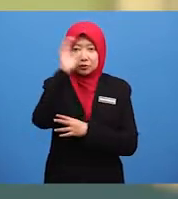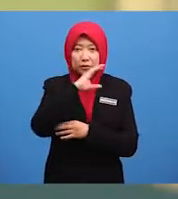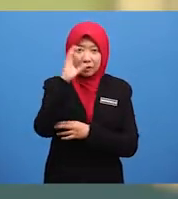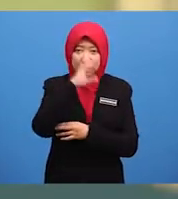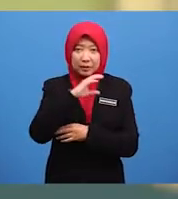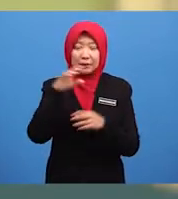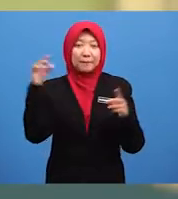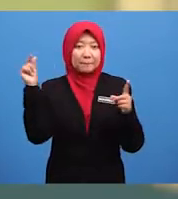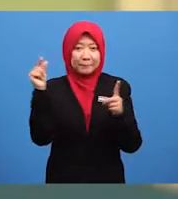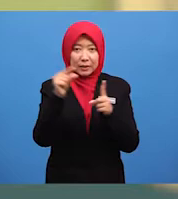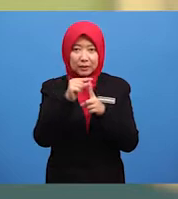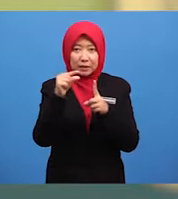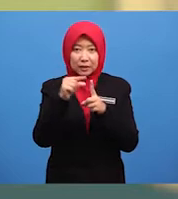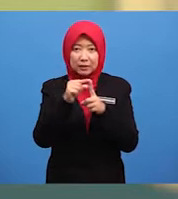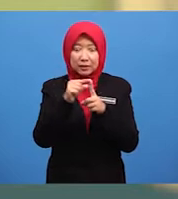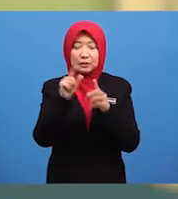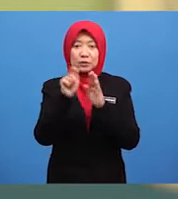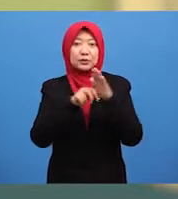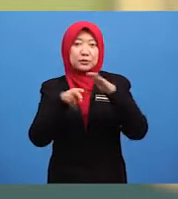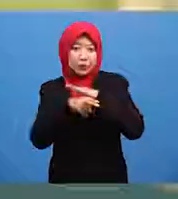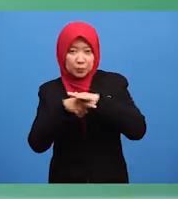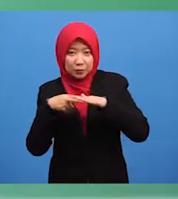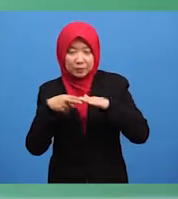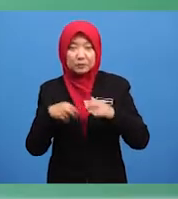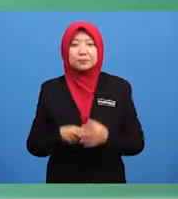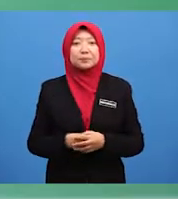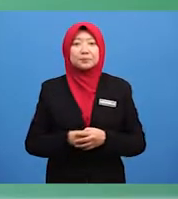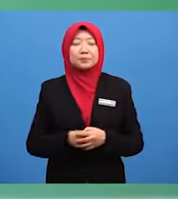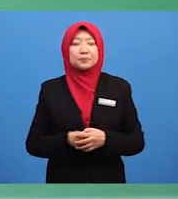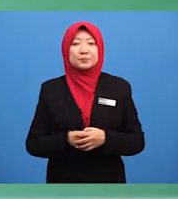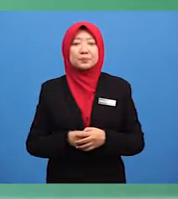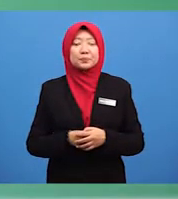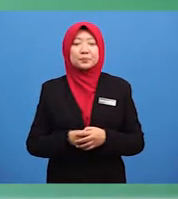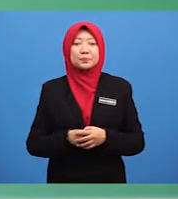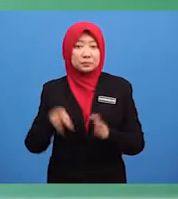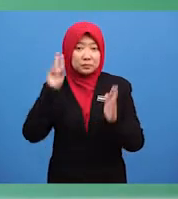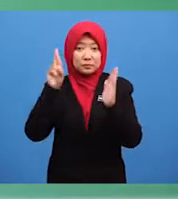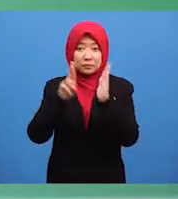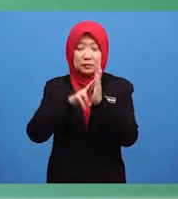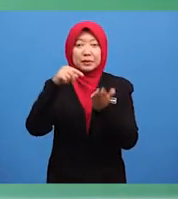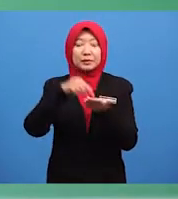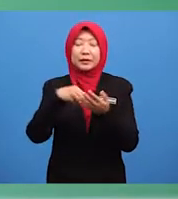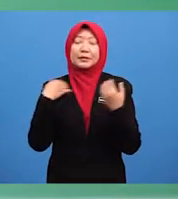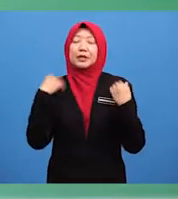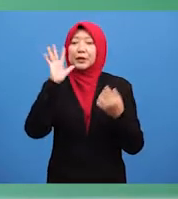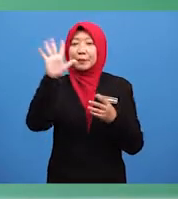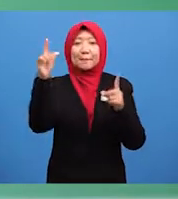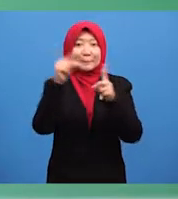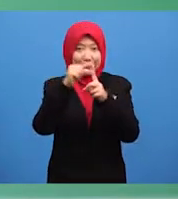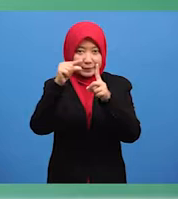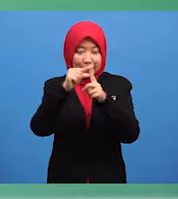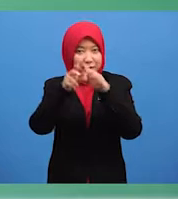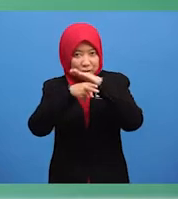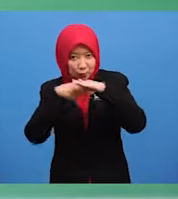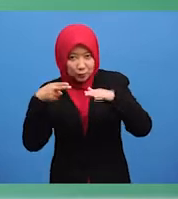mencari perkataan tersembunyi. Pada slide huruf ini, terdapat lima perkataan